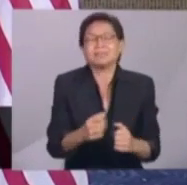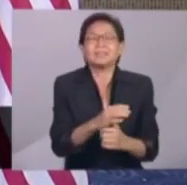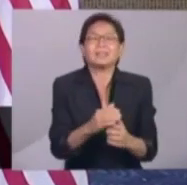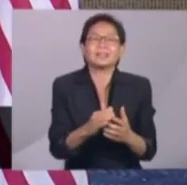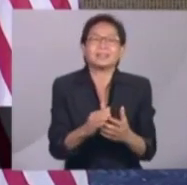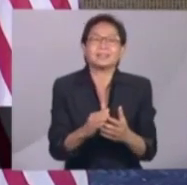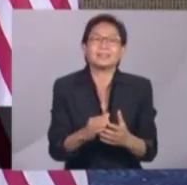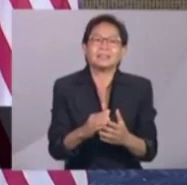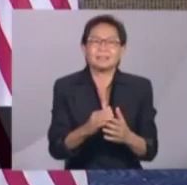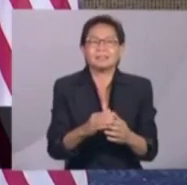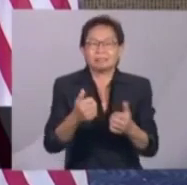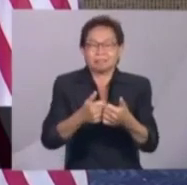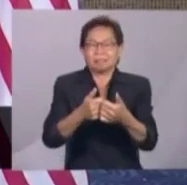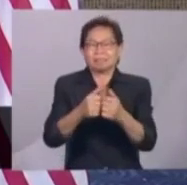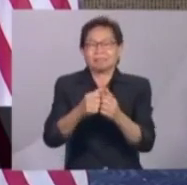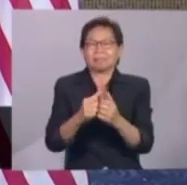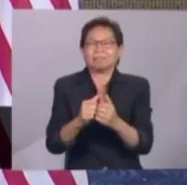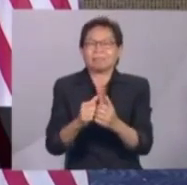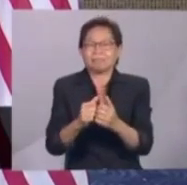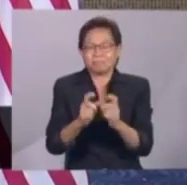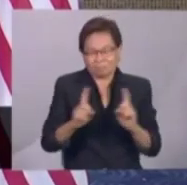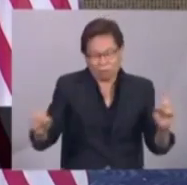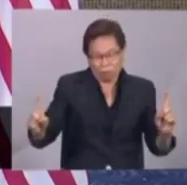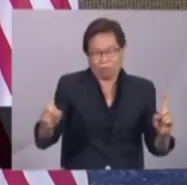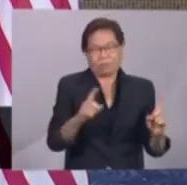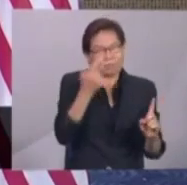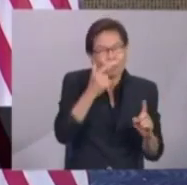sosial dan elakkan sentuhan badan. Majlis